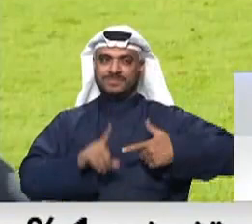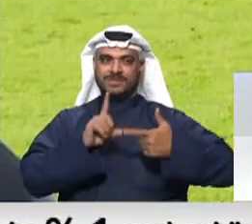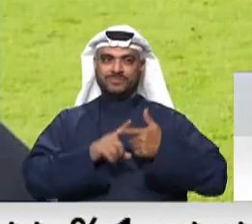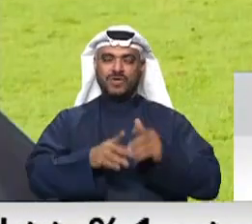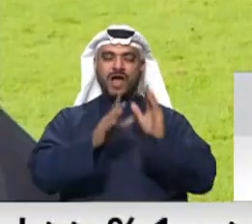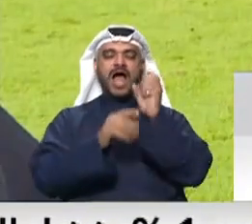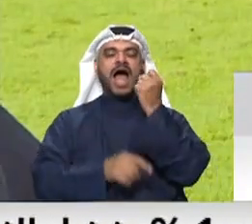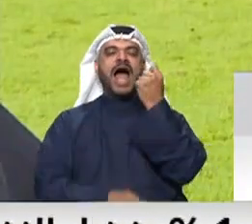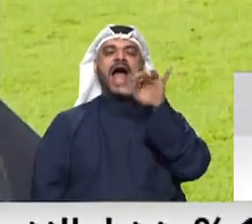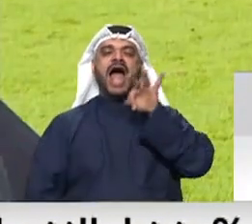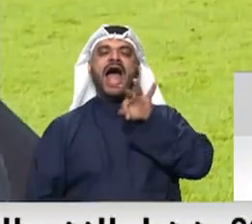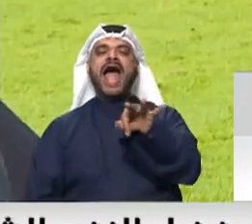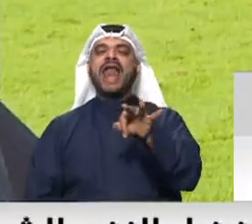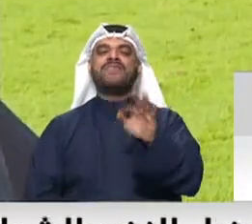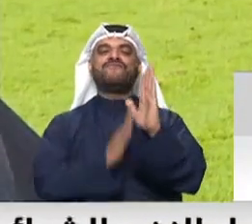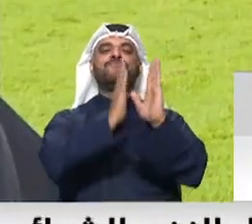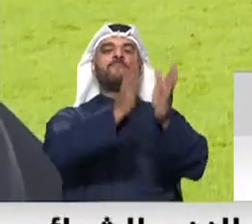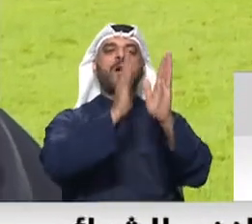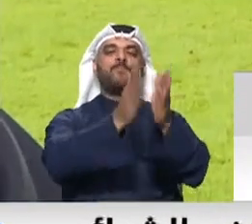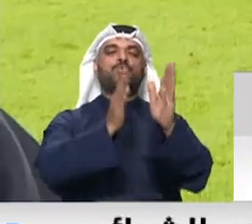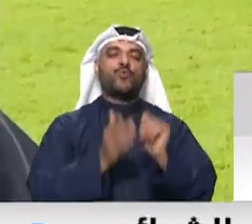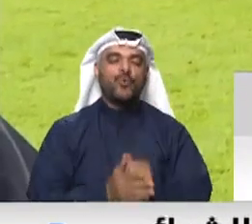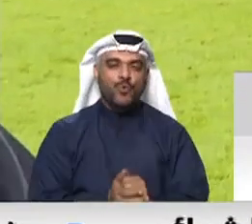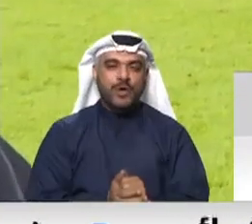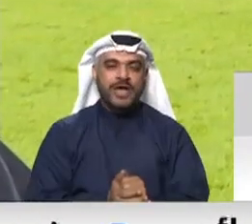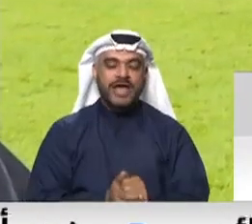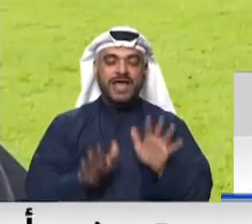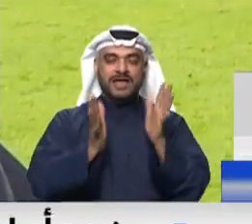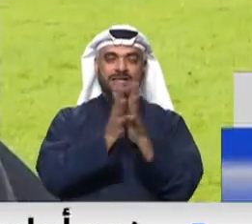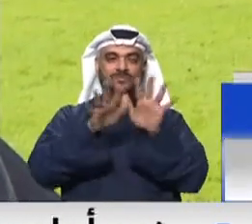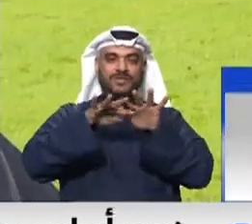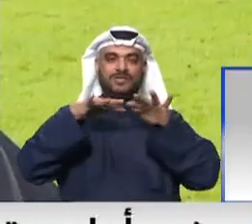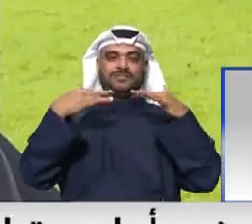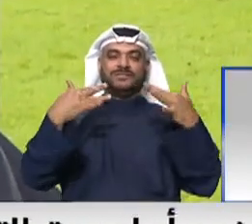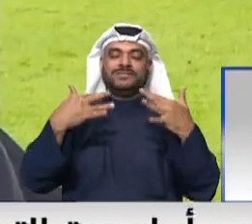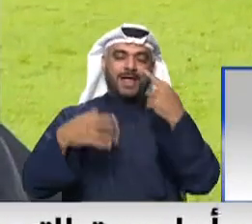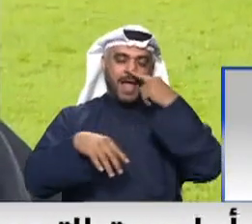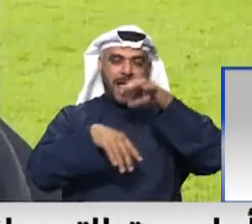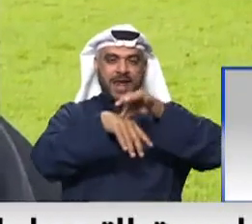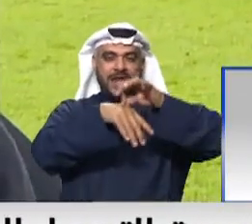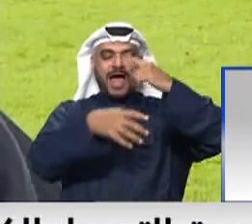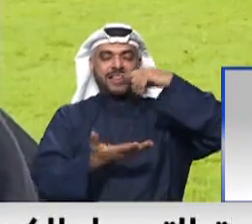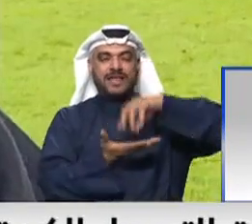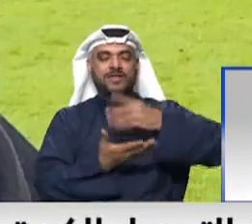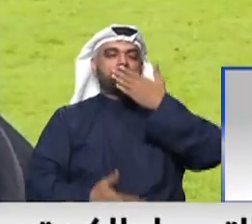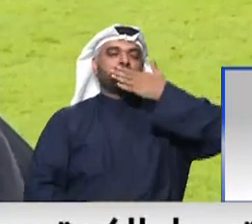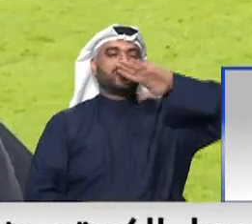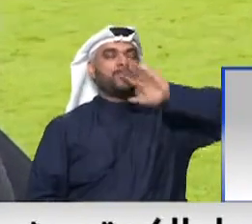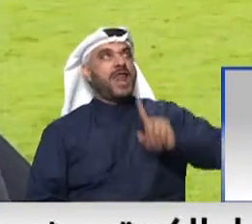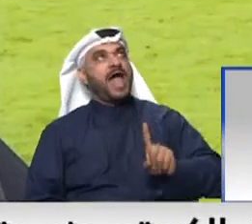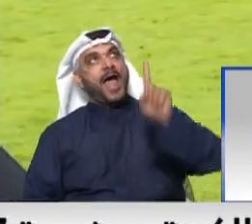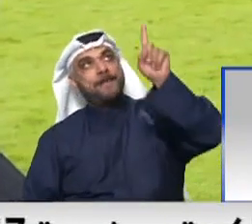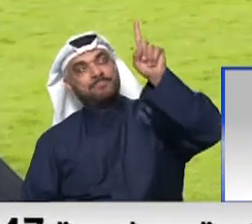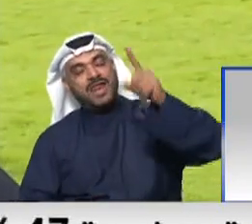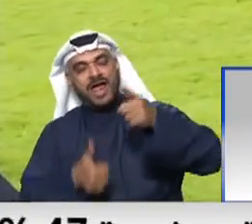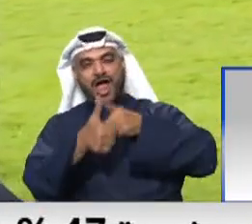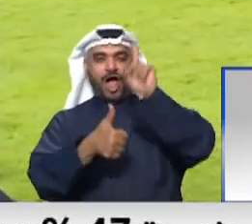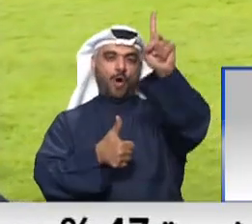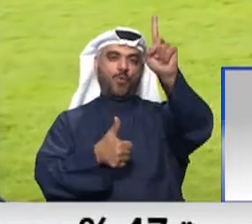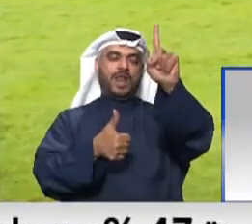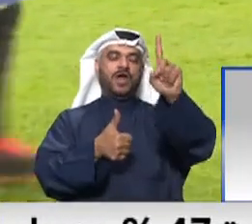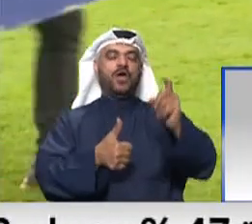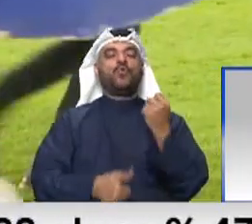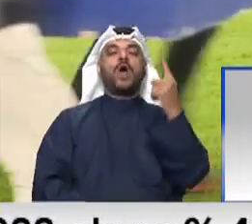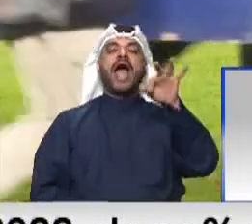ألف مبروك لجماهير النادي العربي، أول شيء الحمد لله رب العالمين مرة ثانية، وألف مبروك لجماهير النادي